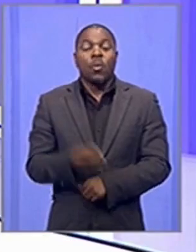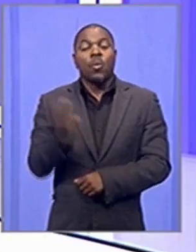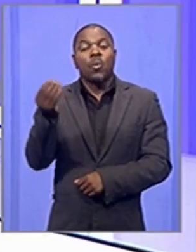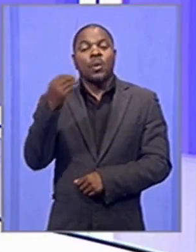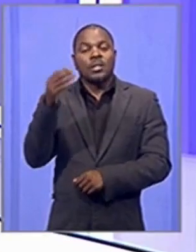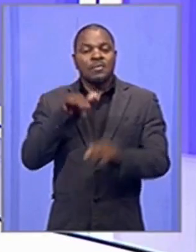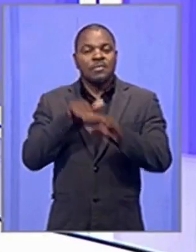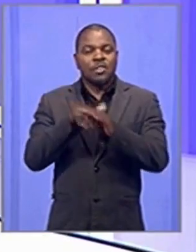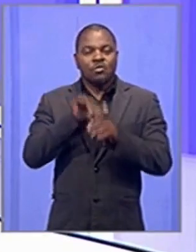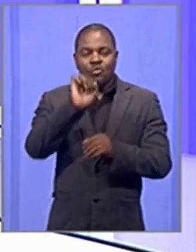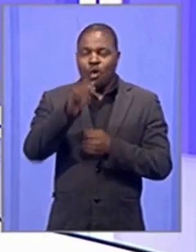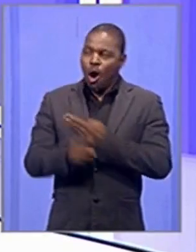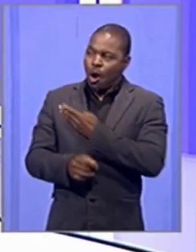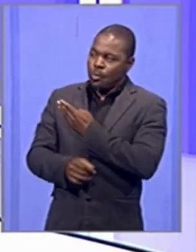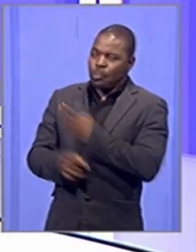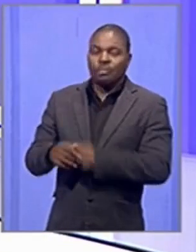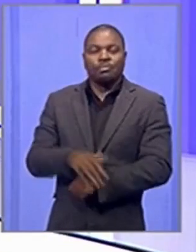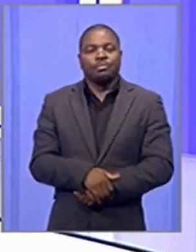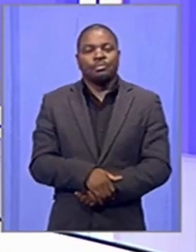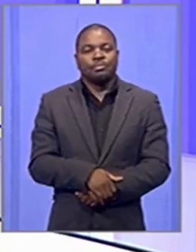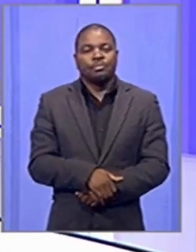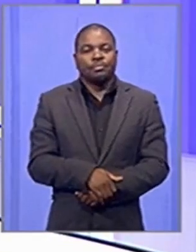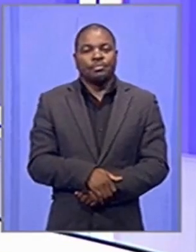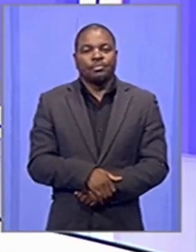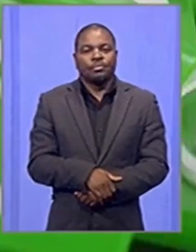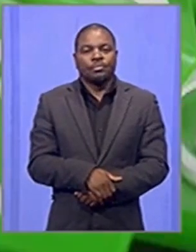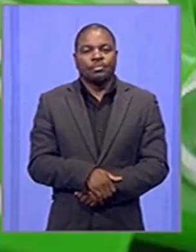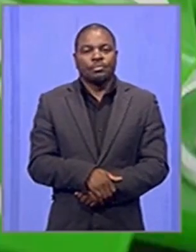athe maikutlo ka kgatiso ya Tsepo ona ke a latelang moo.